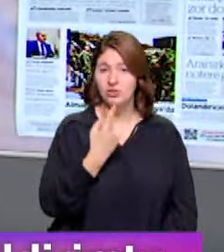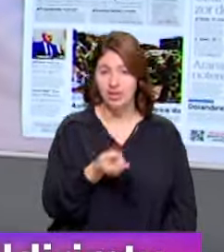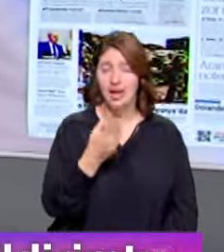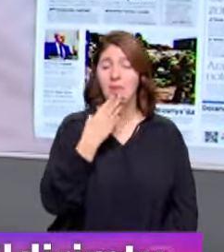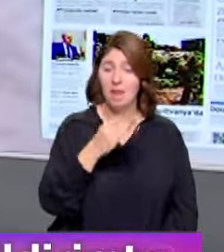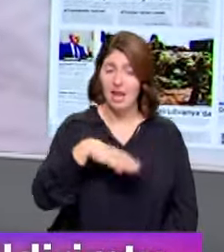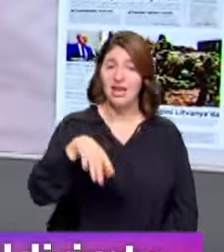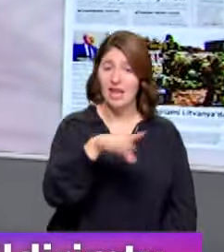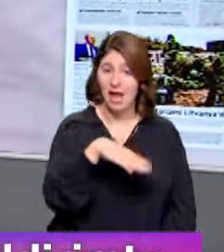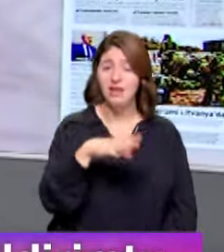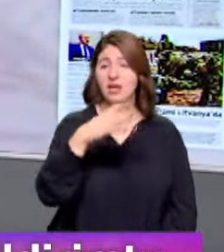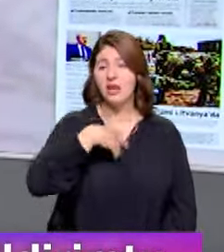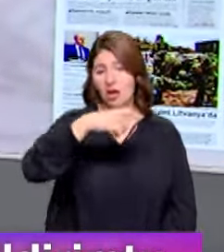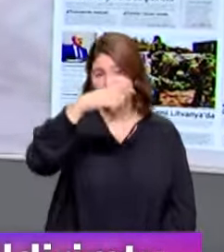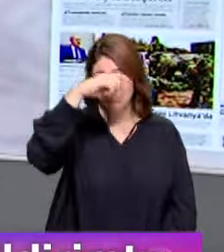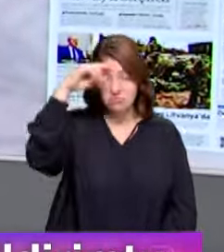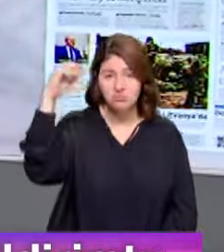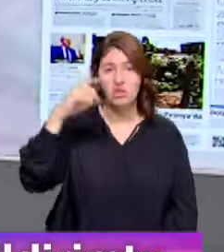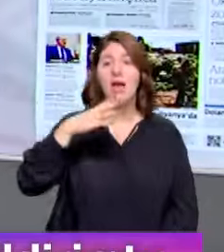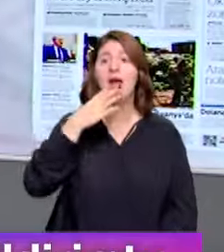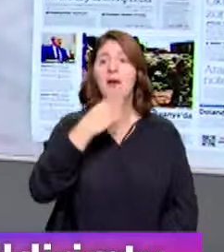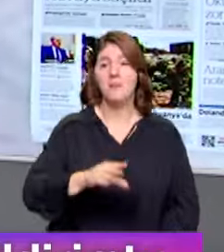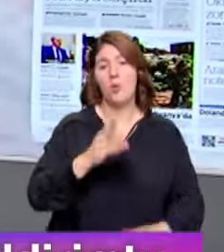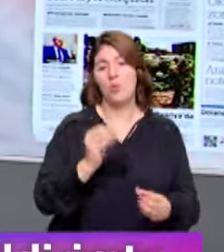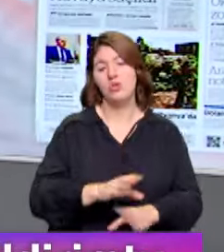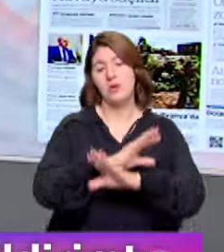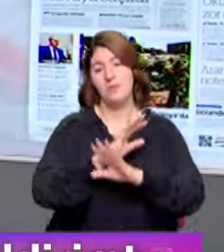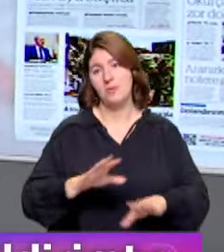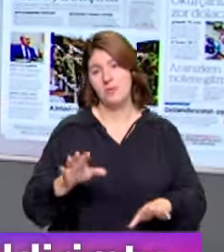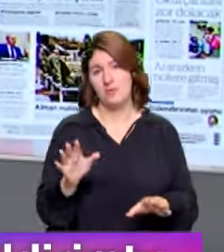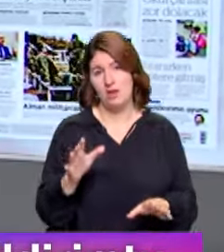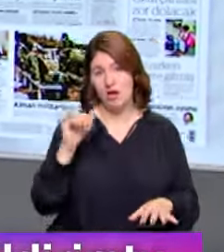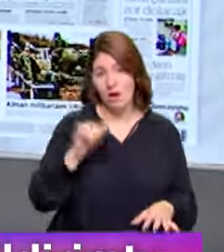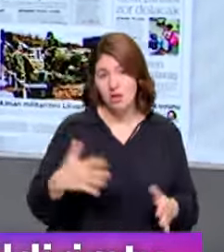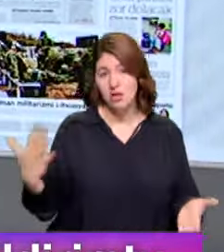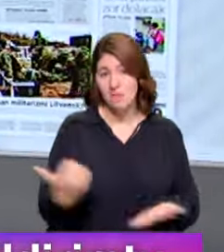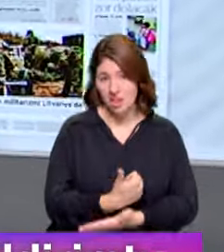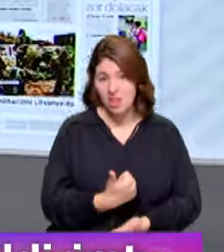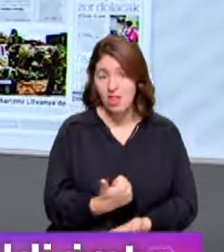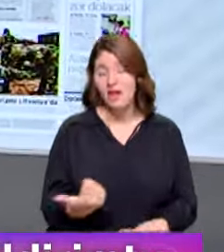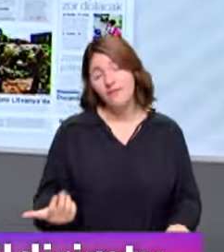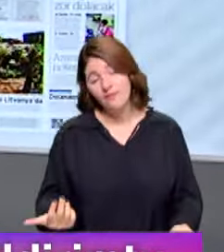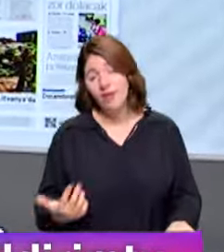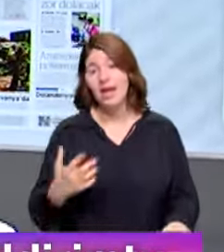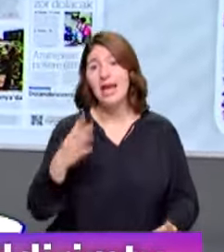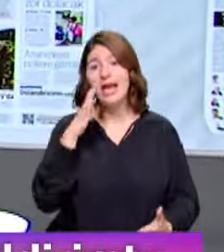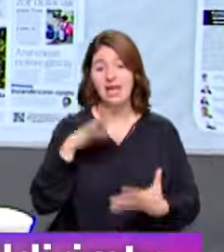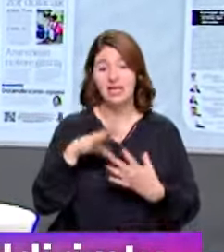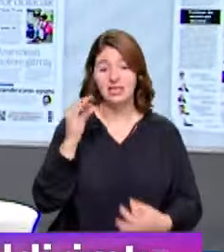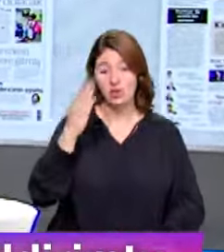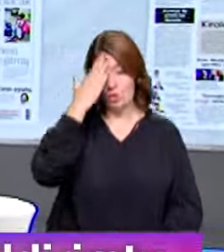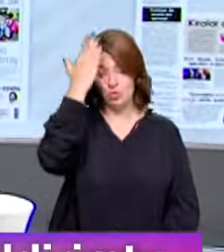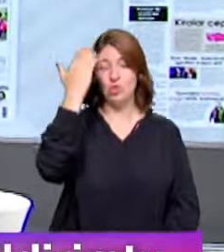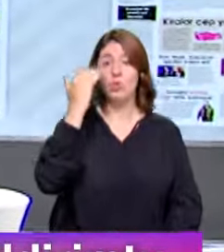Emekliler alınlarının hakkıyla emekli olma hakkını kazandılar ve insan onuruna